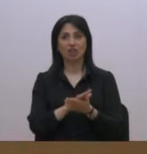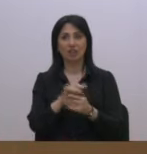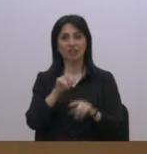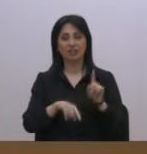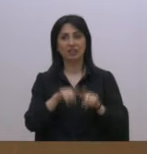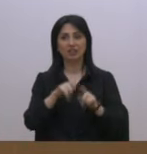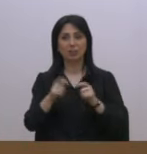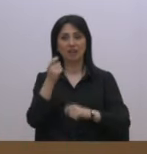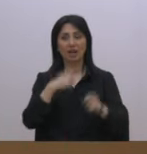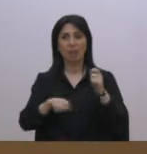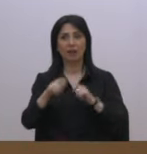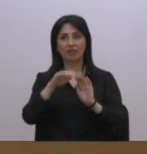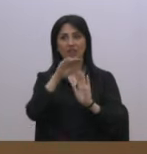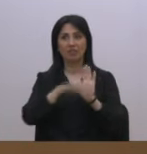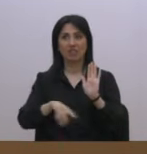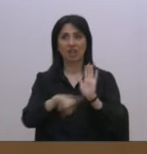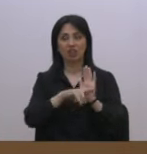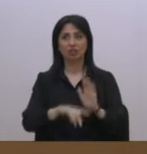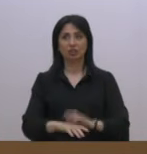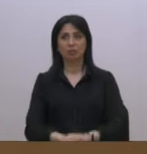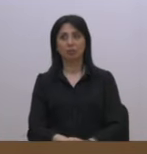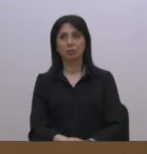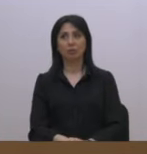სამშობლოს გამყიდველების სიაში.